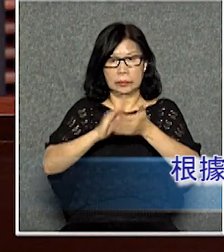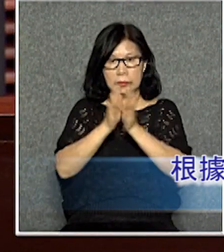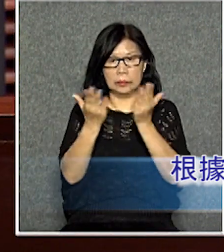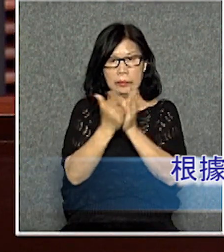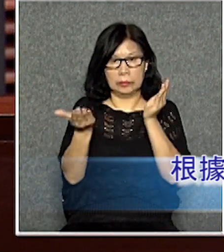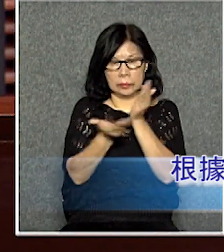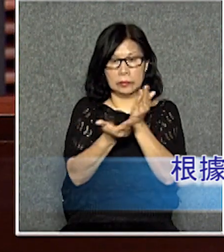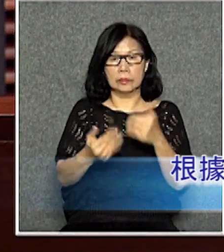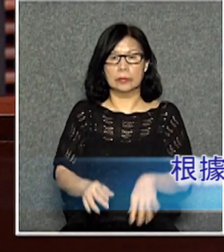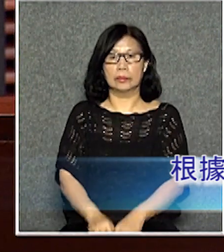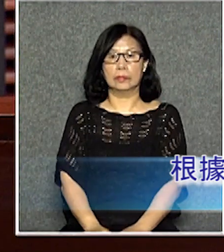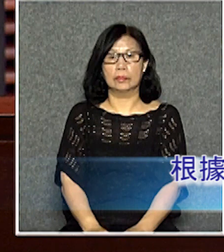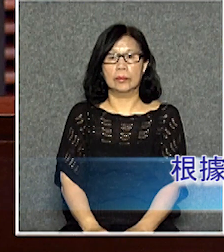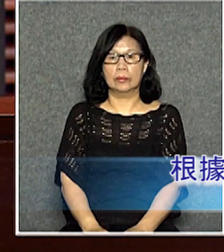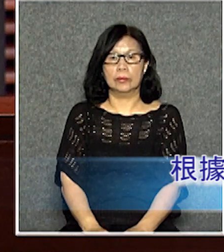議案。